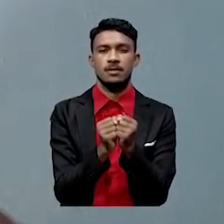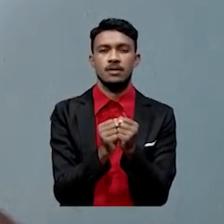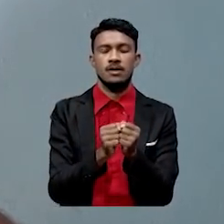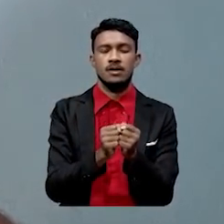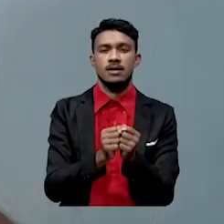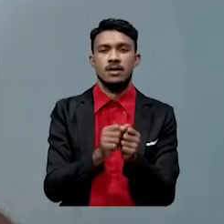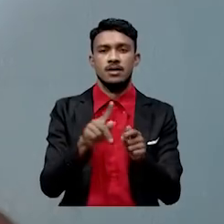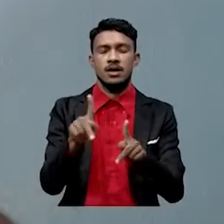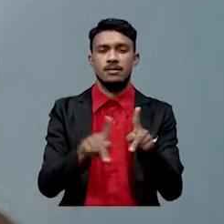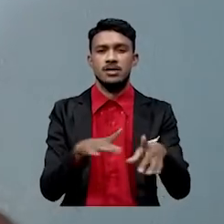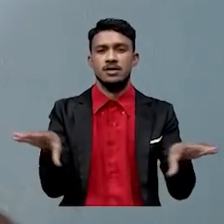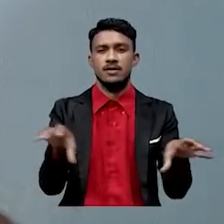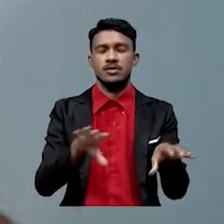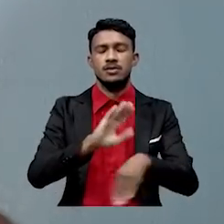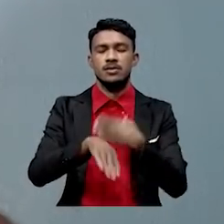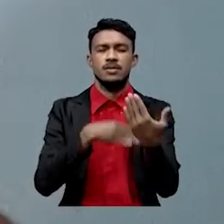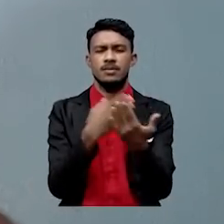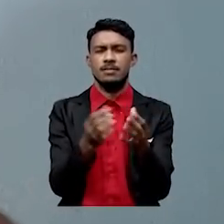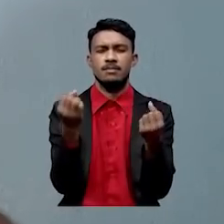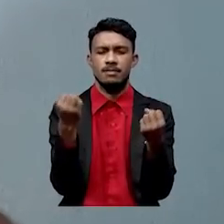trabalhador barak maka sofre ba idane